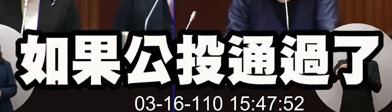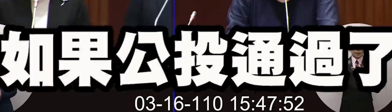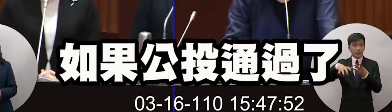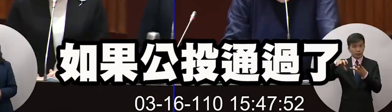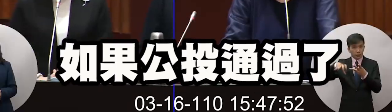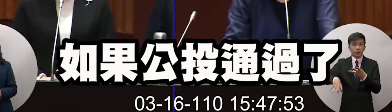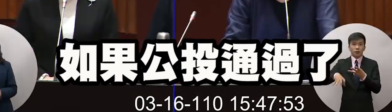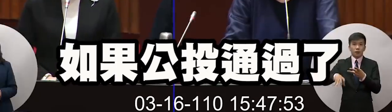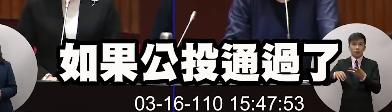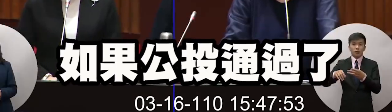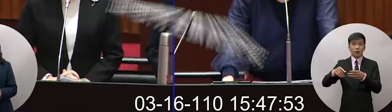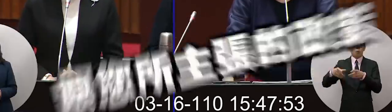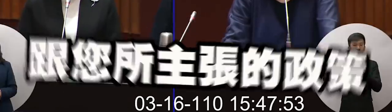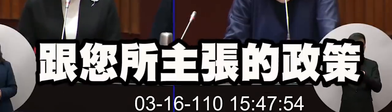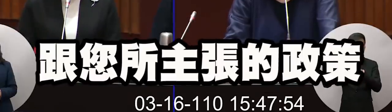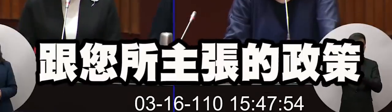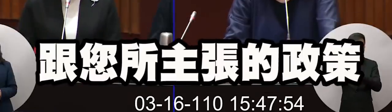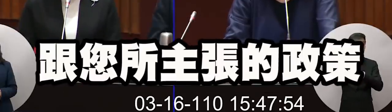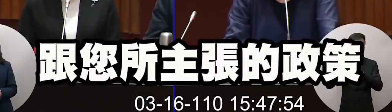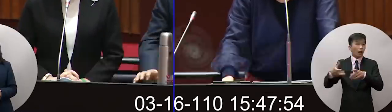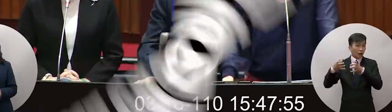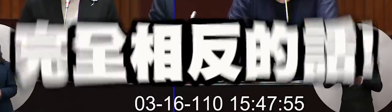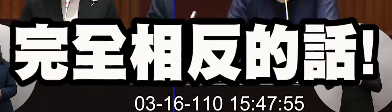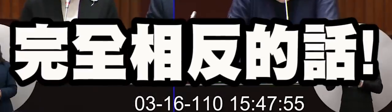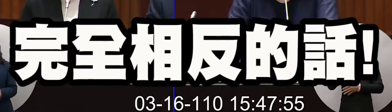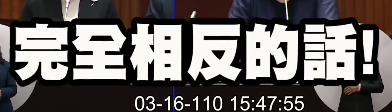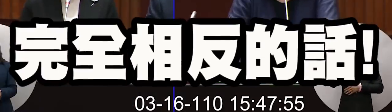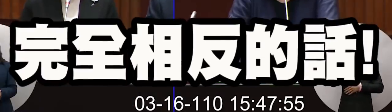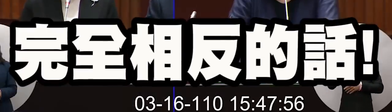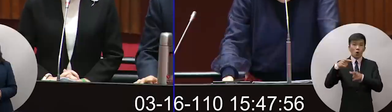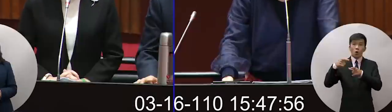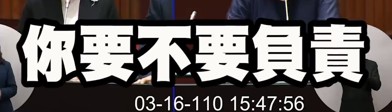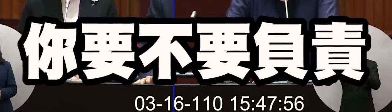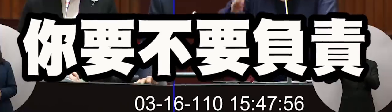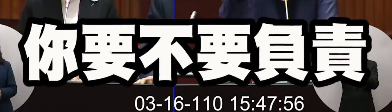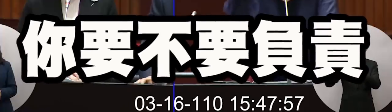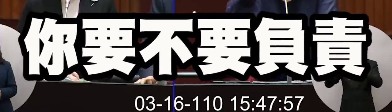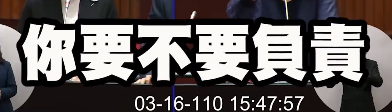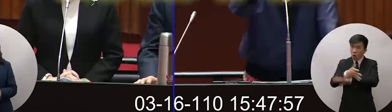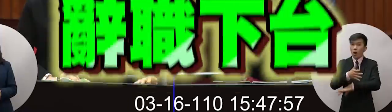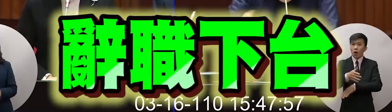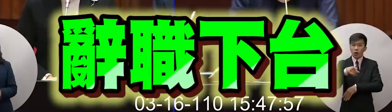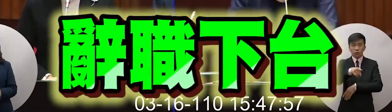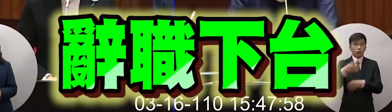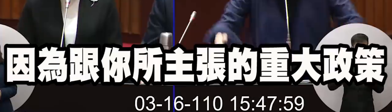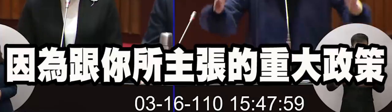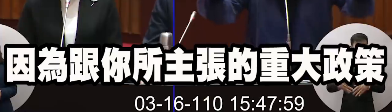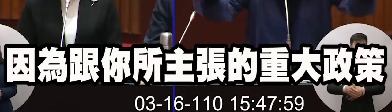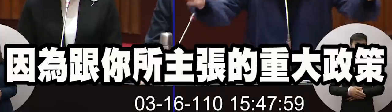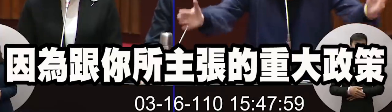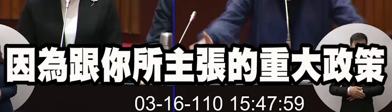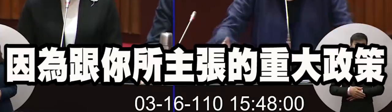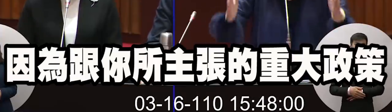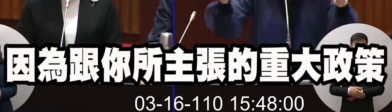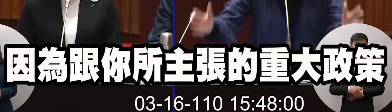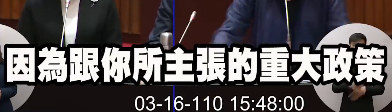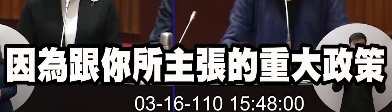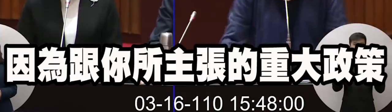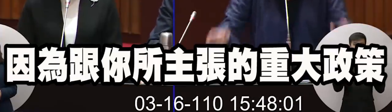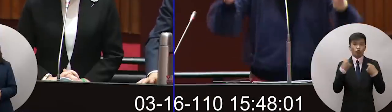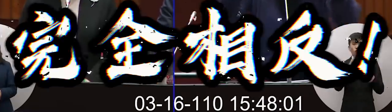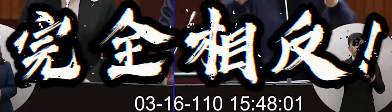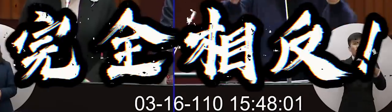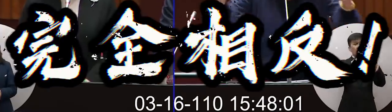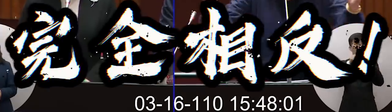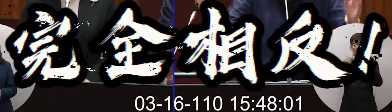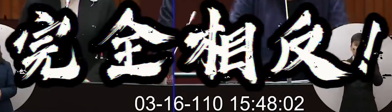那请问，如果公投通过了跟你所主张的政策完全相反的话，你要不要负责辞职下台？因为跟你所主张的重大政